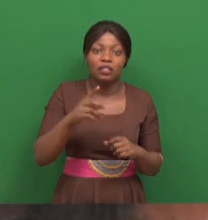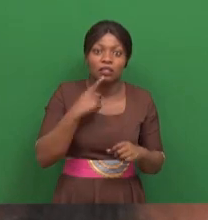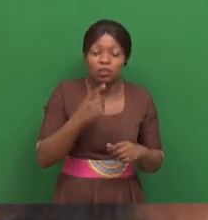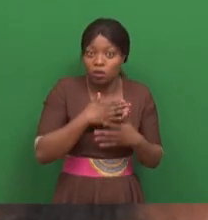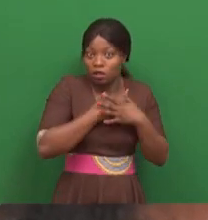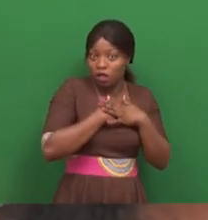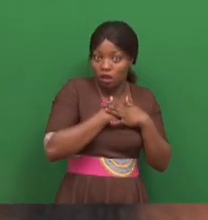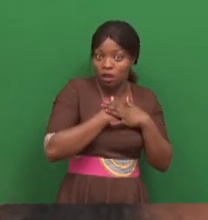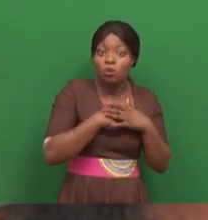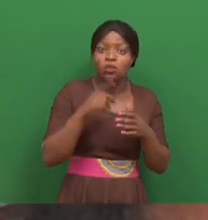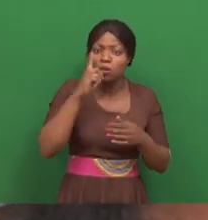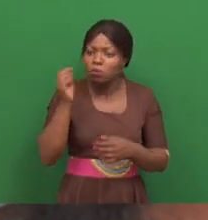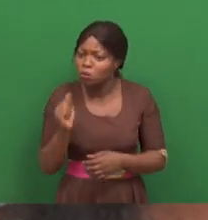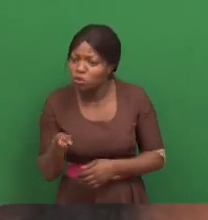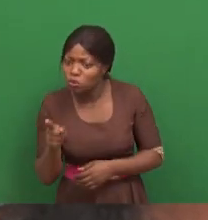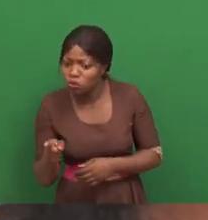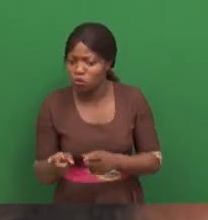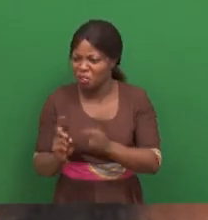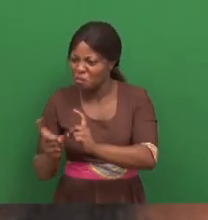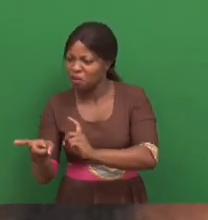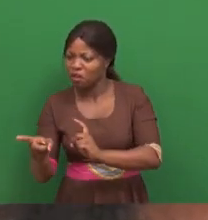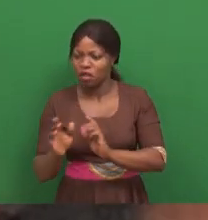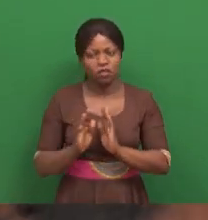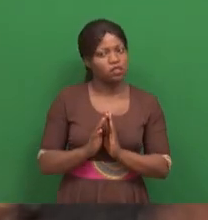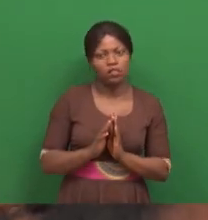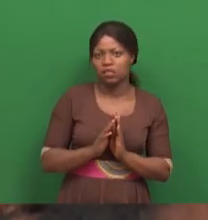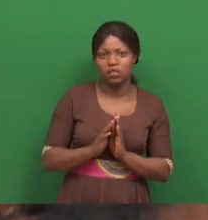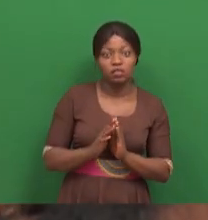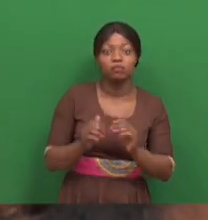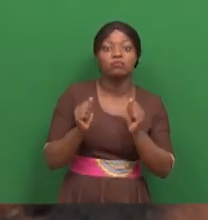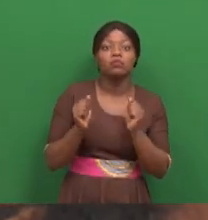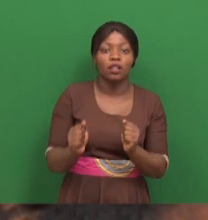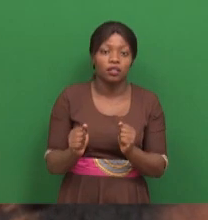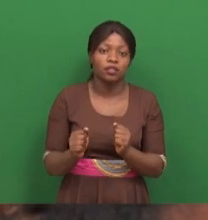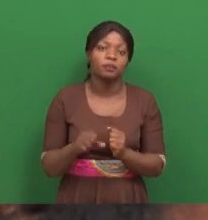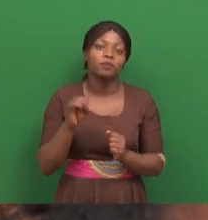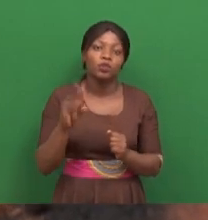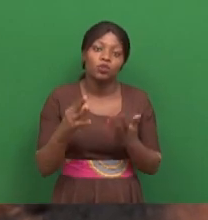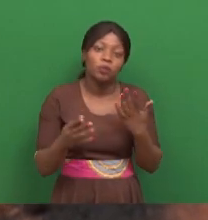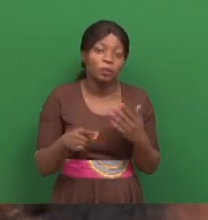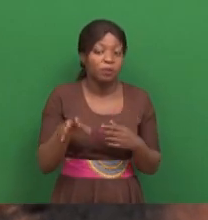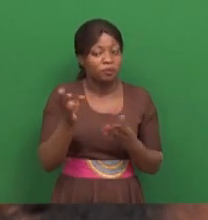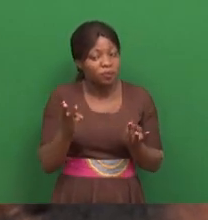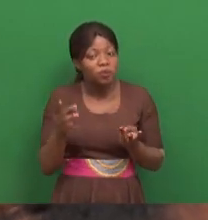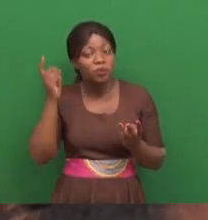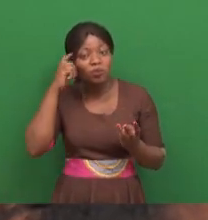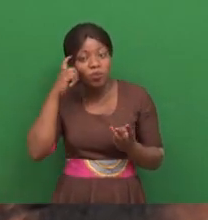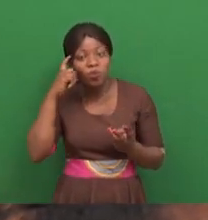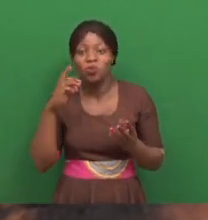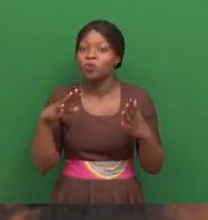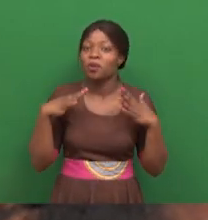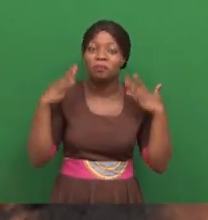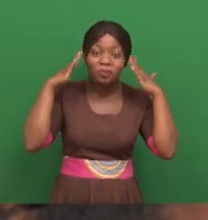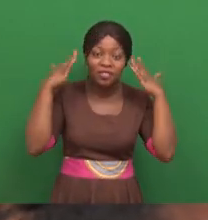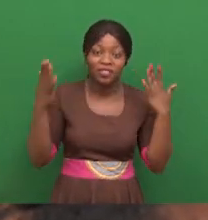munogona kutoshamisika kana ari munhu mukuru ari kutukwa. Apana no pindira nyayo inenge kutongochika kutukwa saka ndofunga nenyaya kusaziva kodzere dzeduka